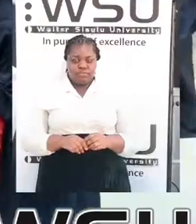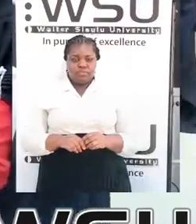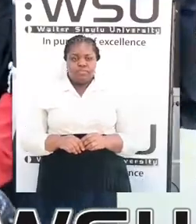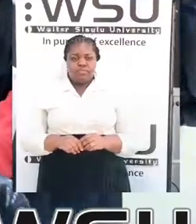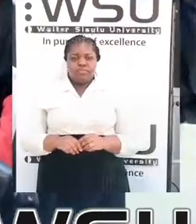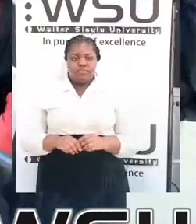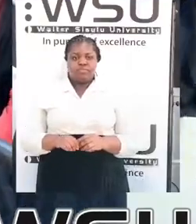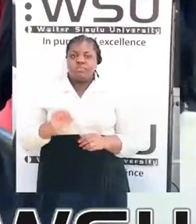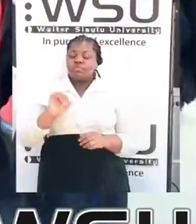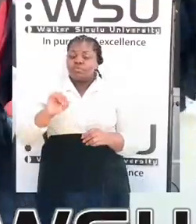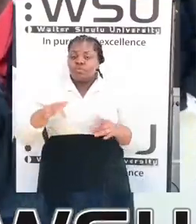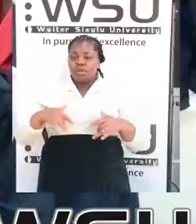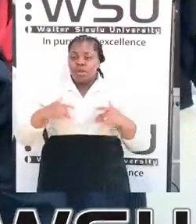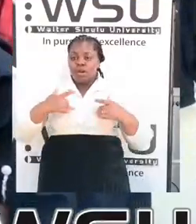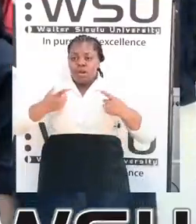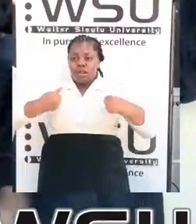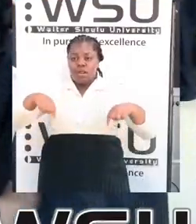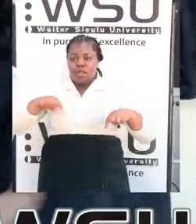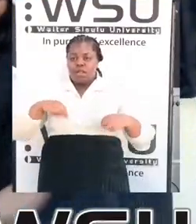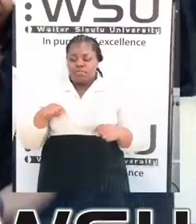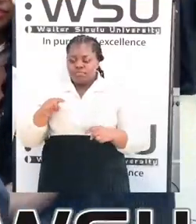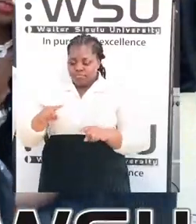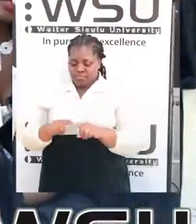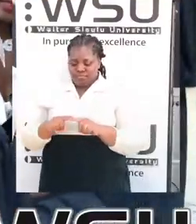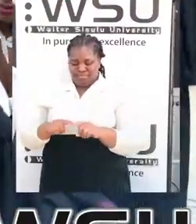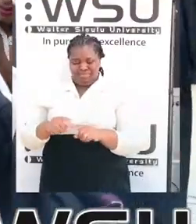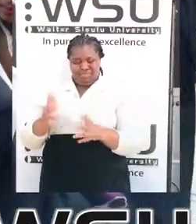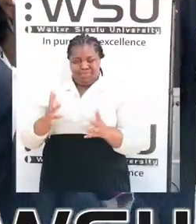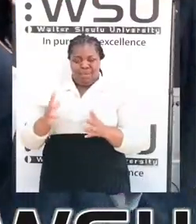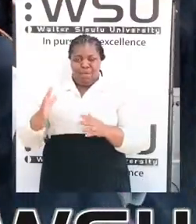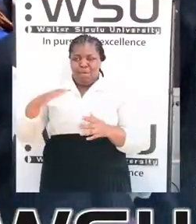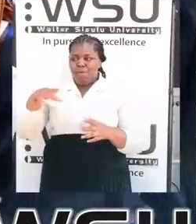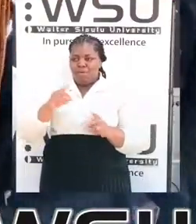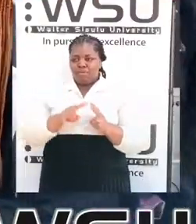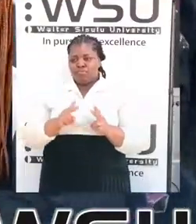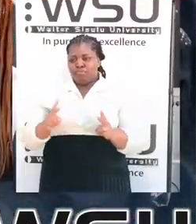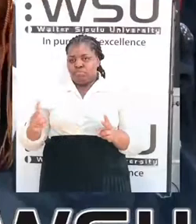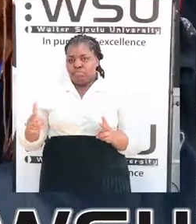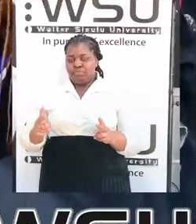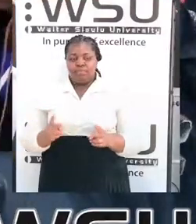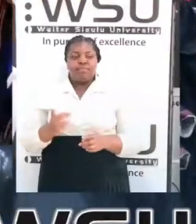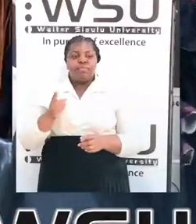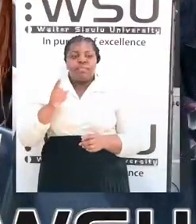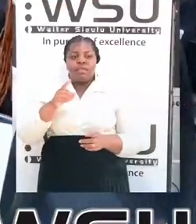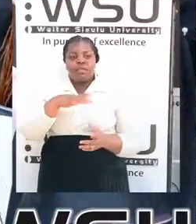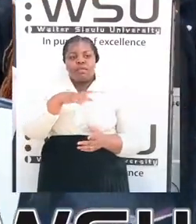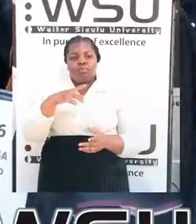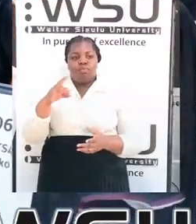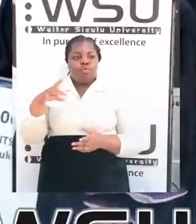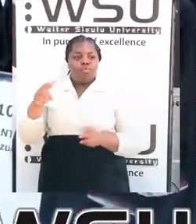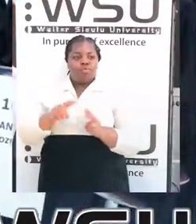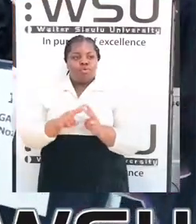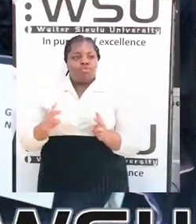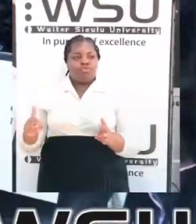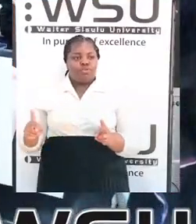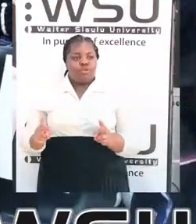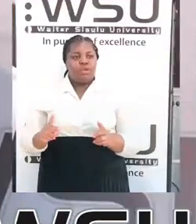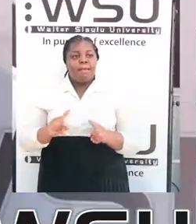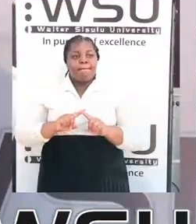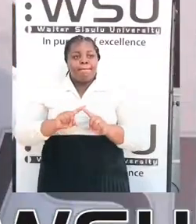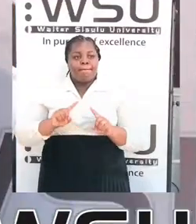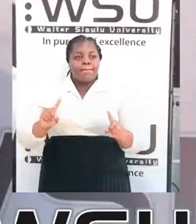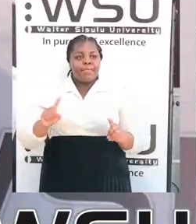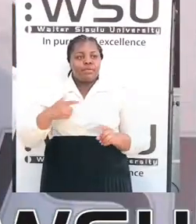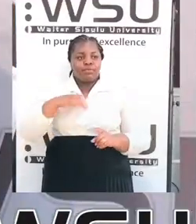Inzonzobila zobomi bethu zigutyungelwe ngomoya ngomoya, yimimoya ngemimoya. Kodwa